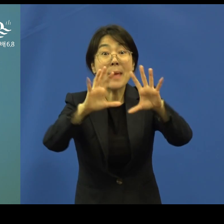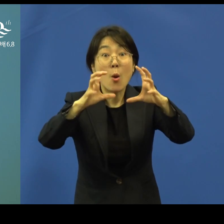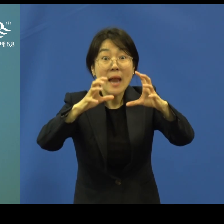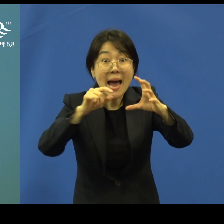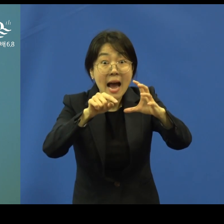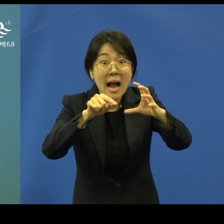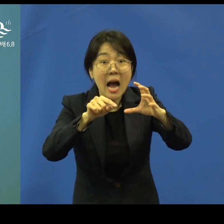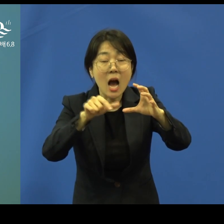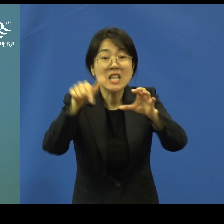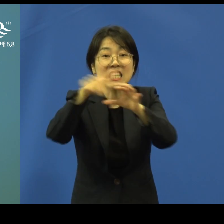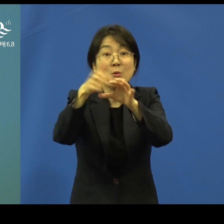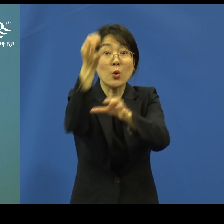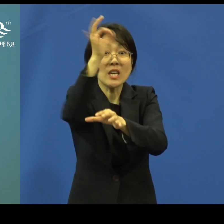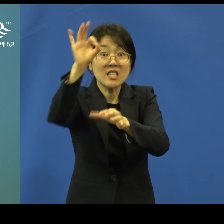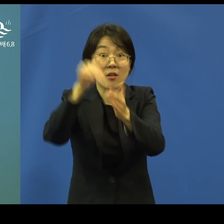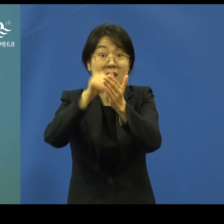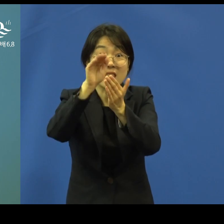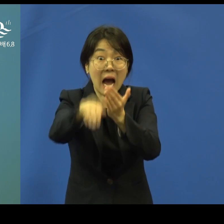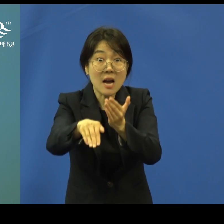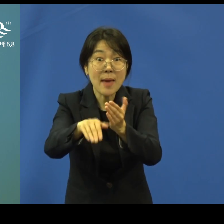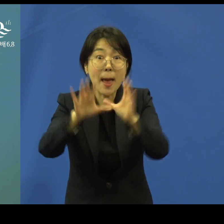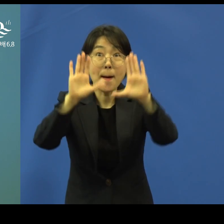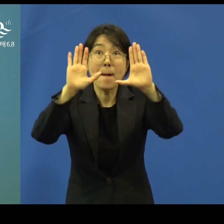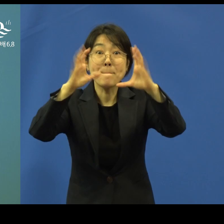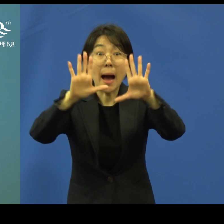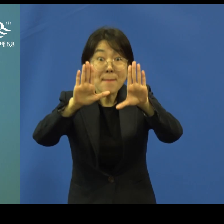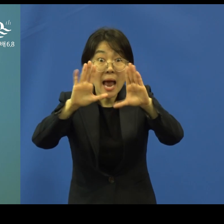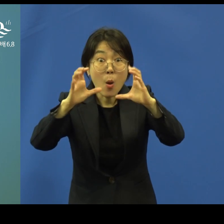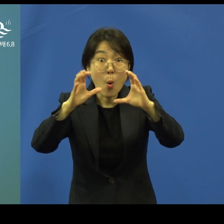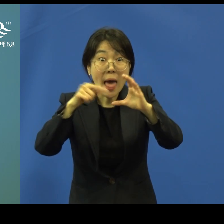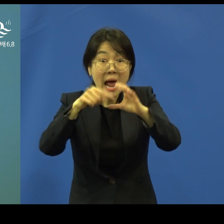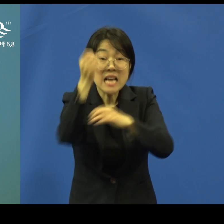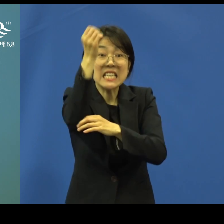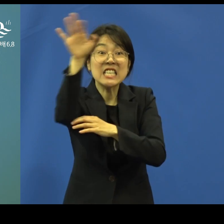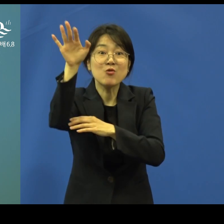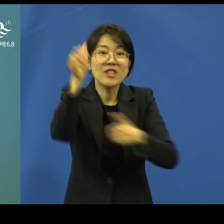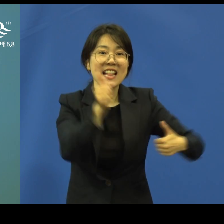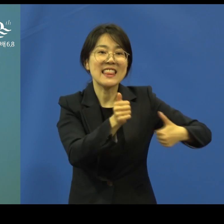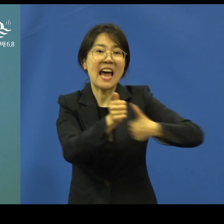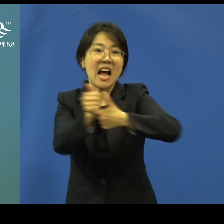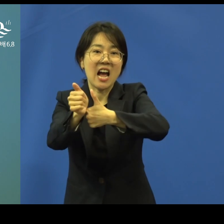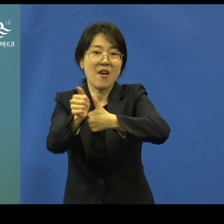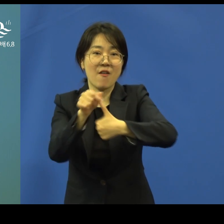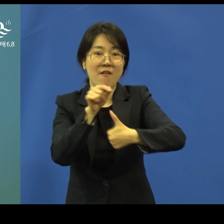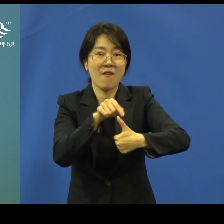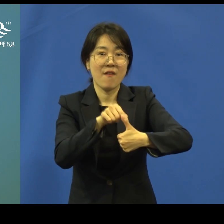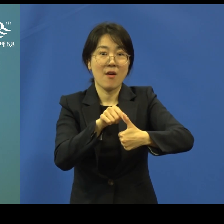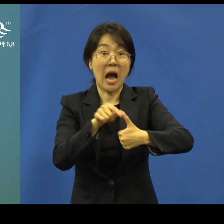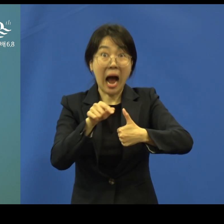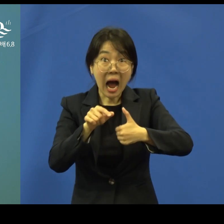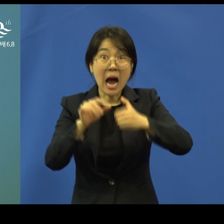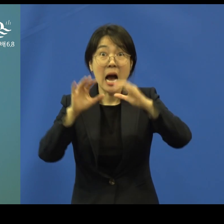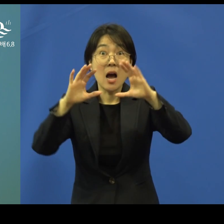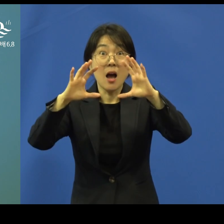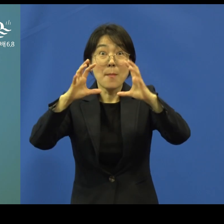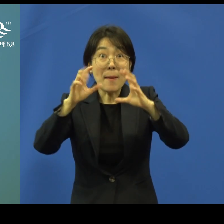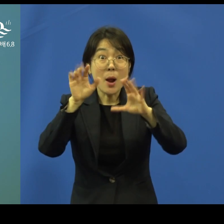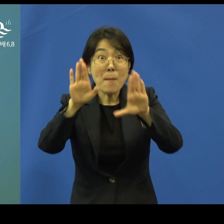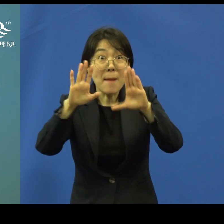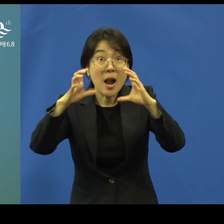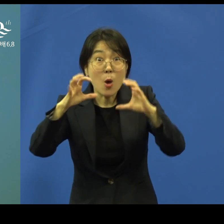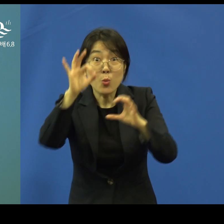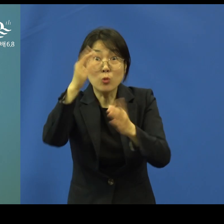여러분, 라오디게아 성도들이 물질적 부가 영향을 미쳤겠죠. 나는 부자라, 나는 부족함이 없다. 그들의 삶을 물질로